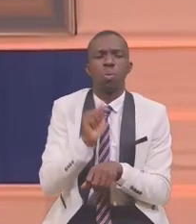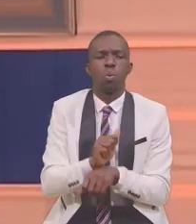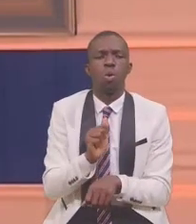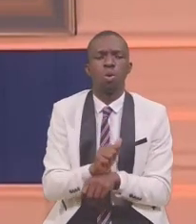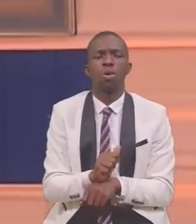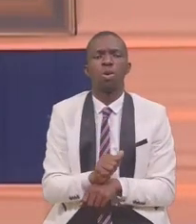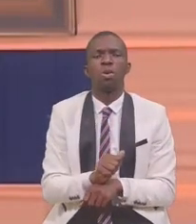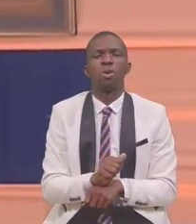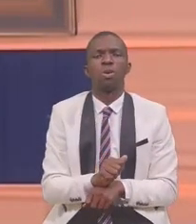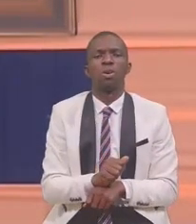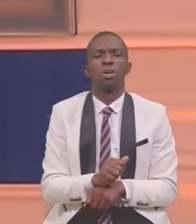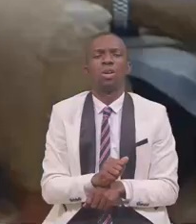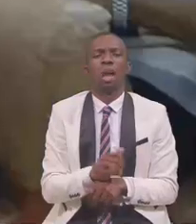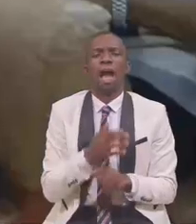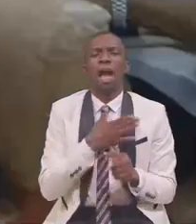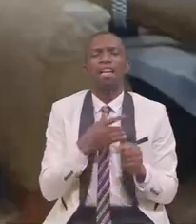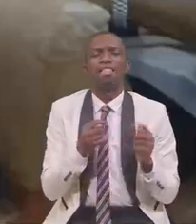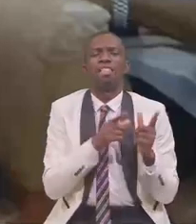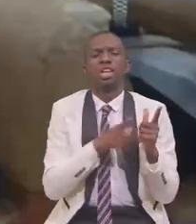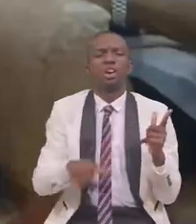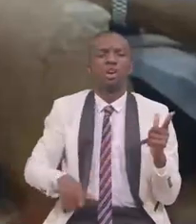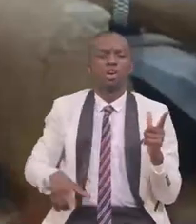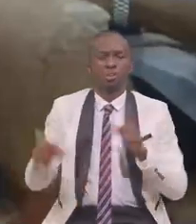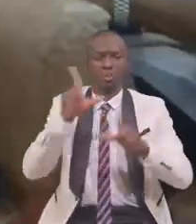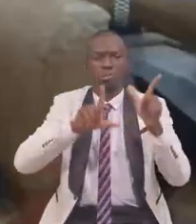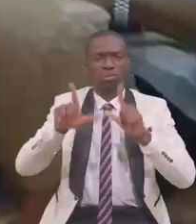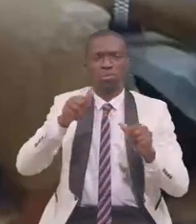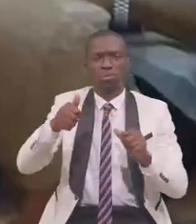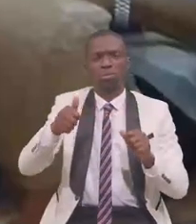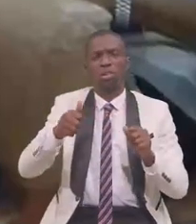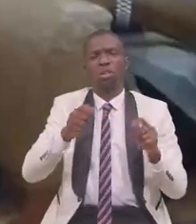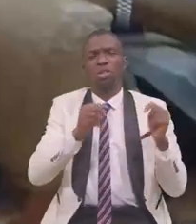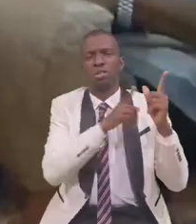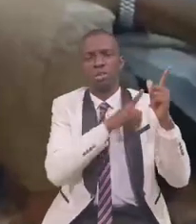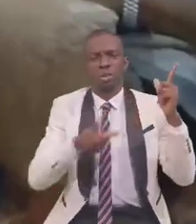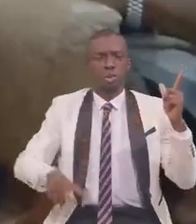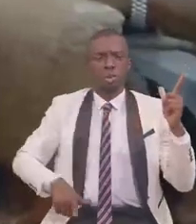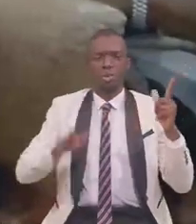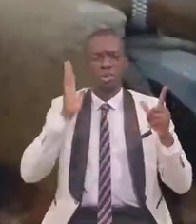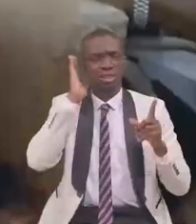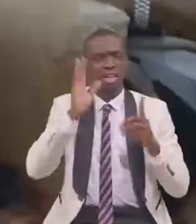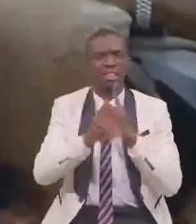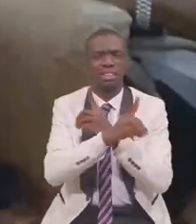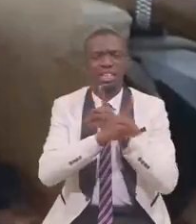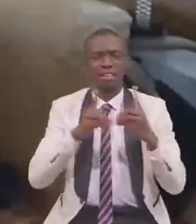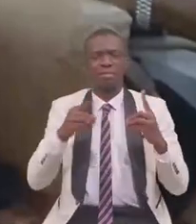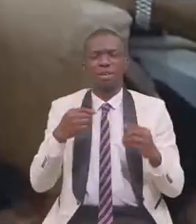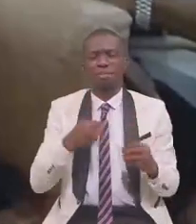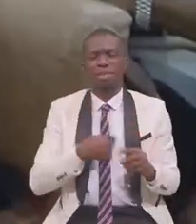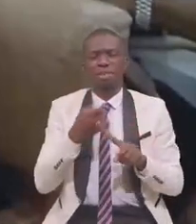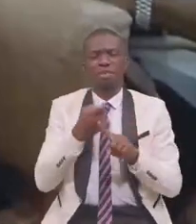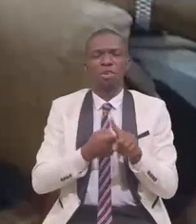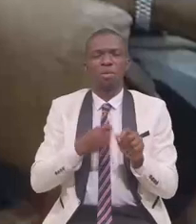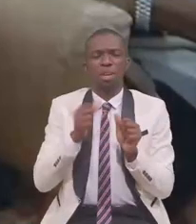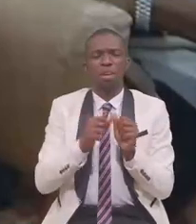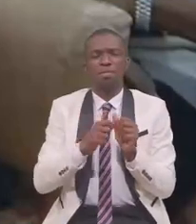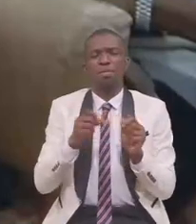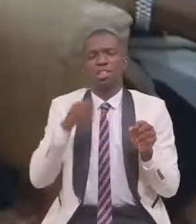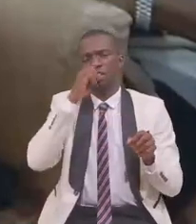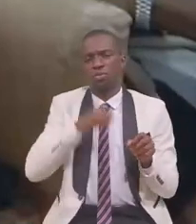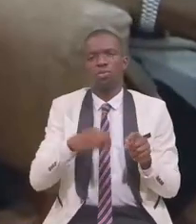Deuxième Timothée 4, 18. Le Seigneur me délivrera de toute œuvre mauvaise. Répétez cela avec moi. Le Seigneur me délivrera de toute œuvre